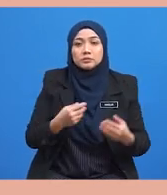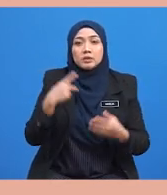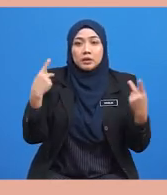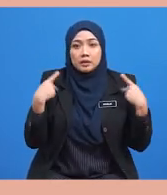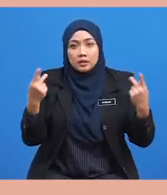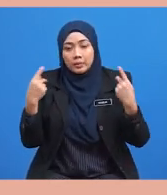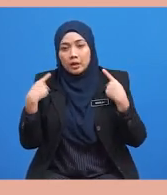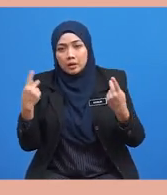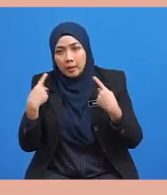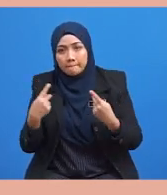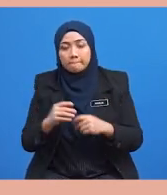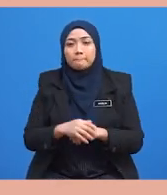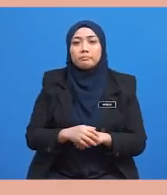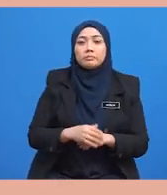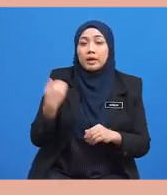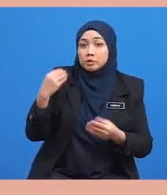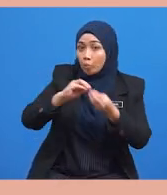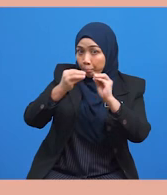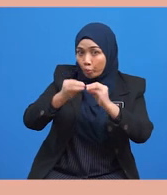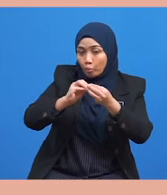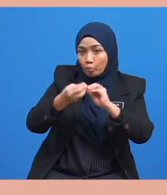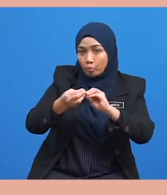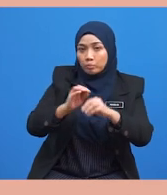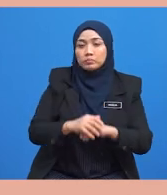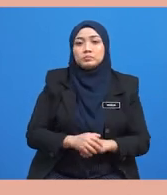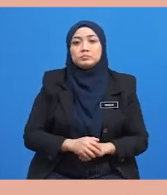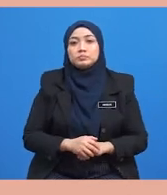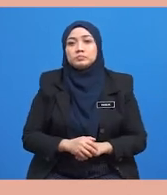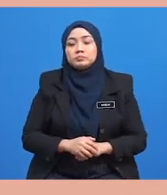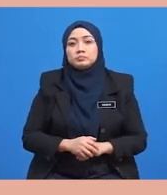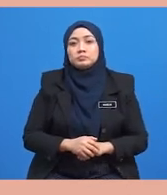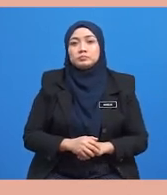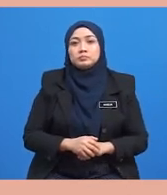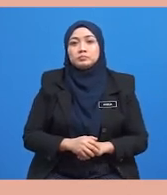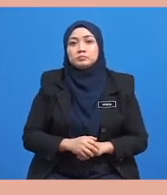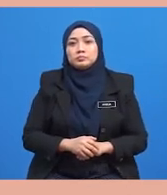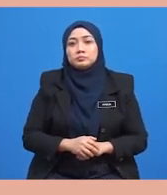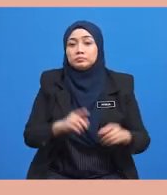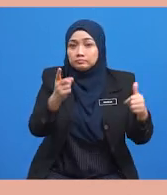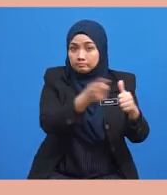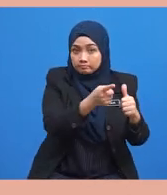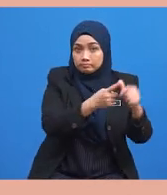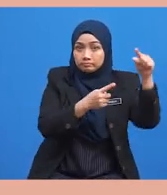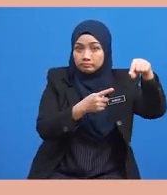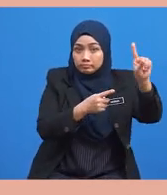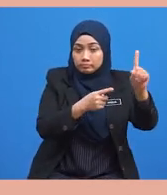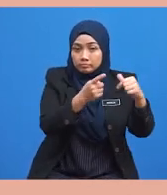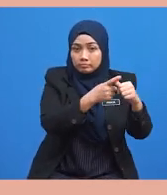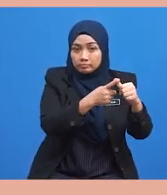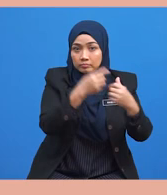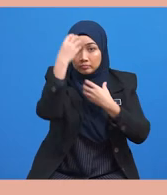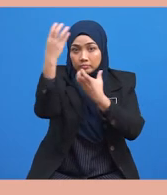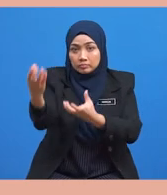sebelumnya. Didapati bahawa kuartil pertama adalah cerapan ke-11 seperti yang ditunjukkan